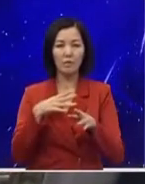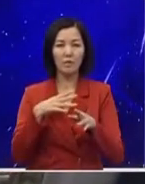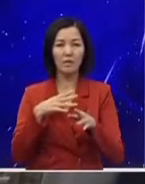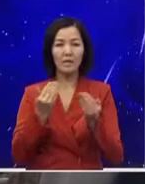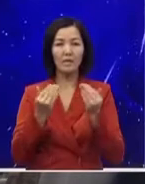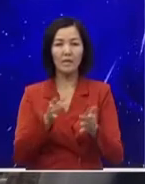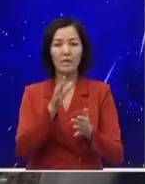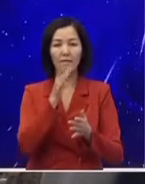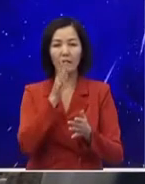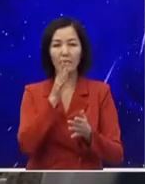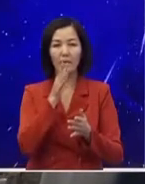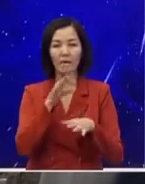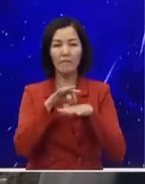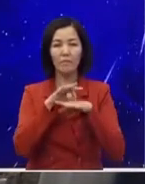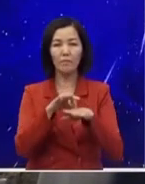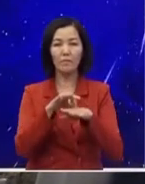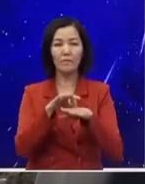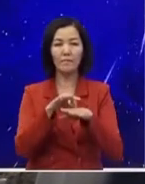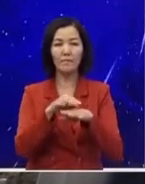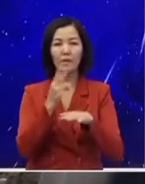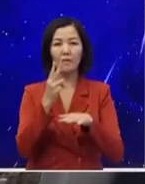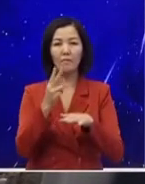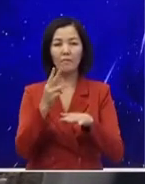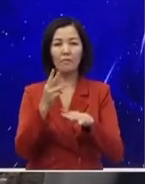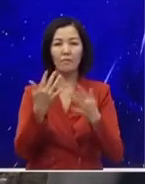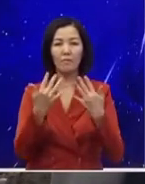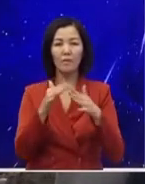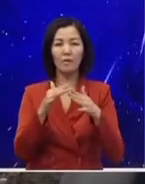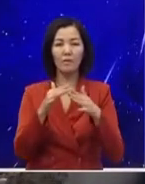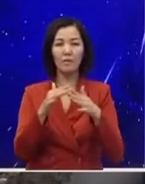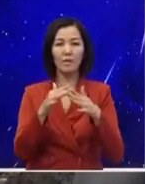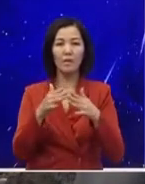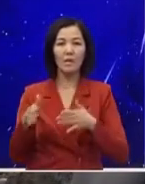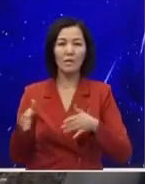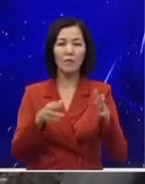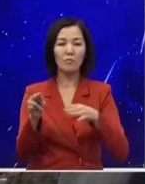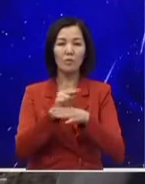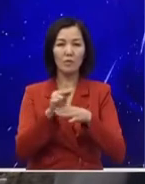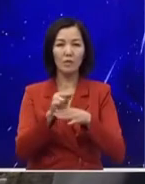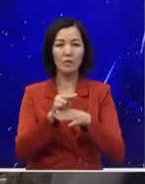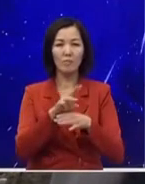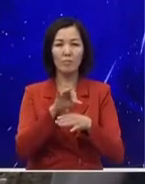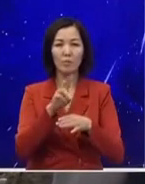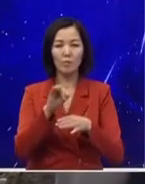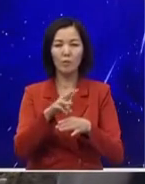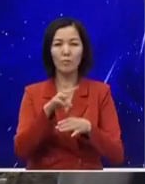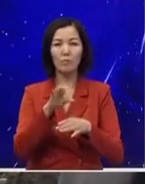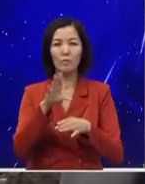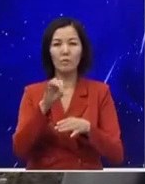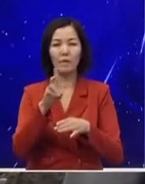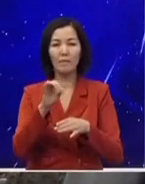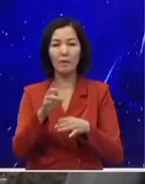данный момент ведутся на 2 населенных пунктах дорожные работы. Это Мукры и Мусабек. В